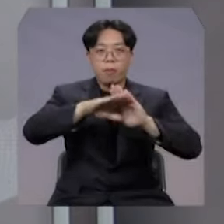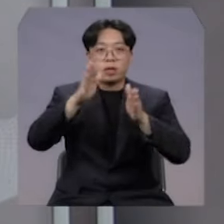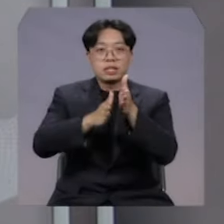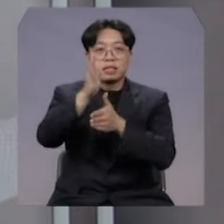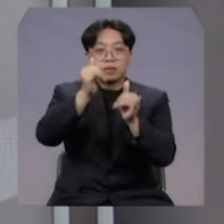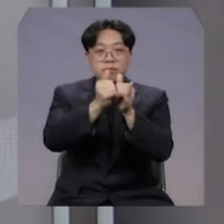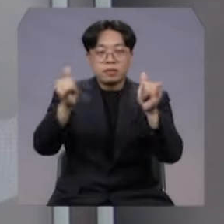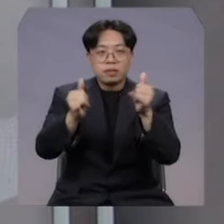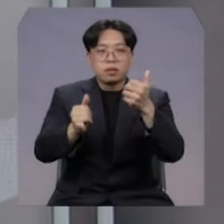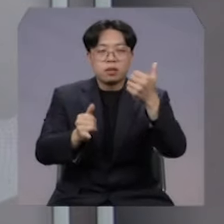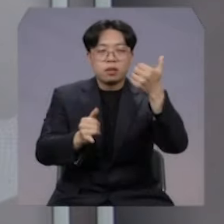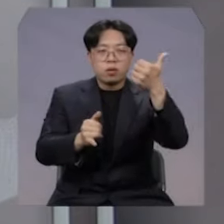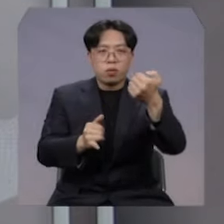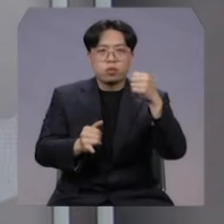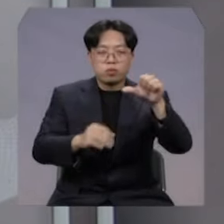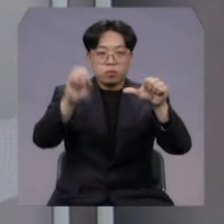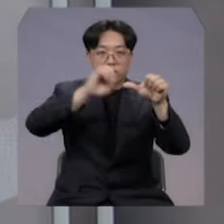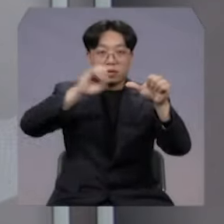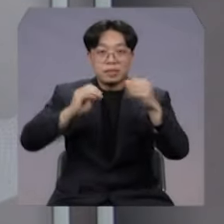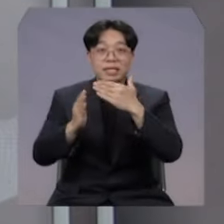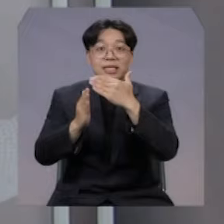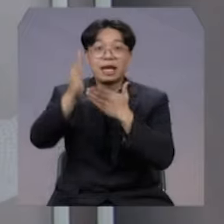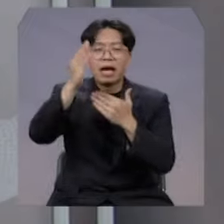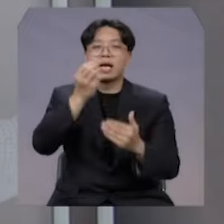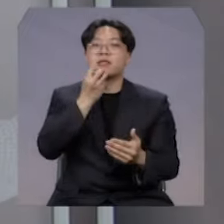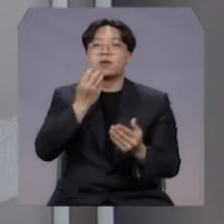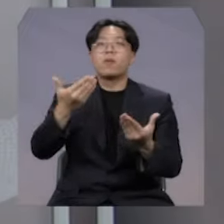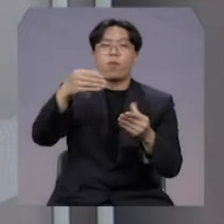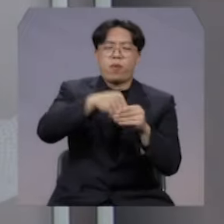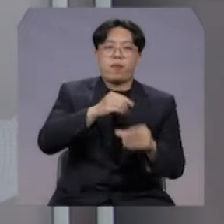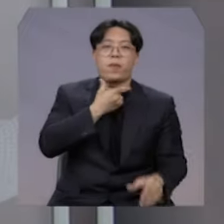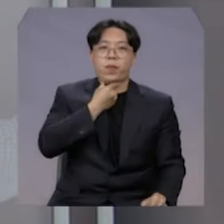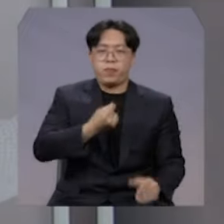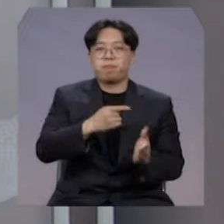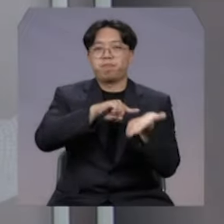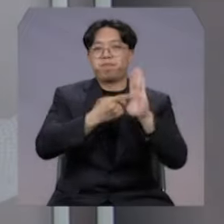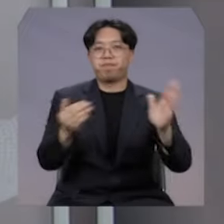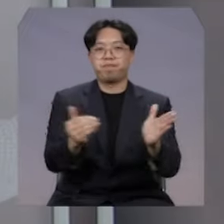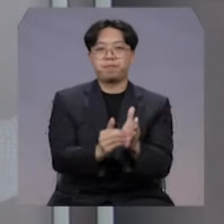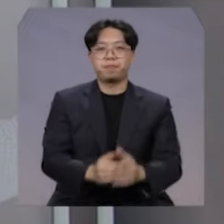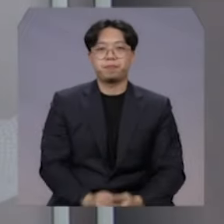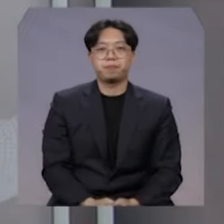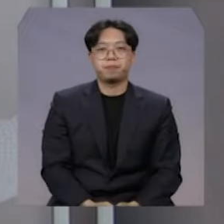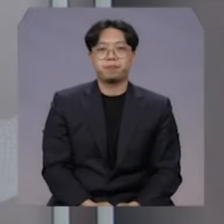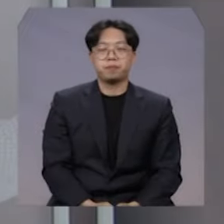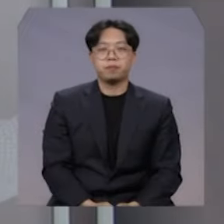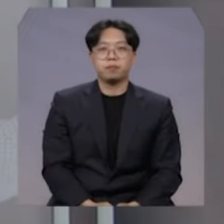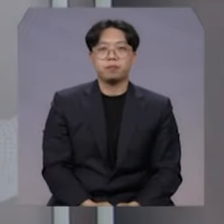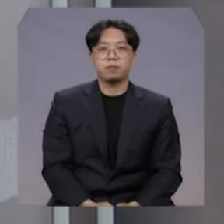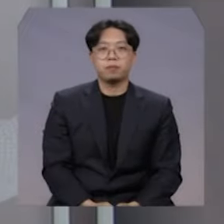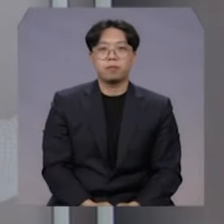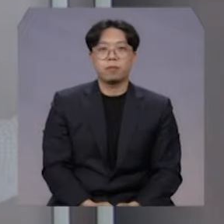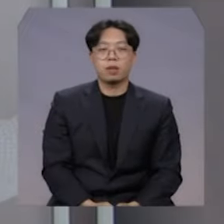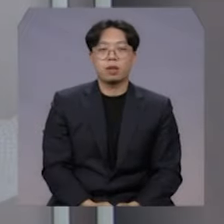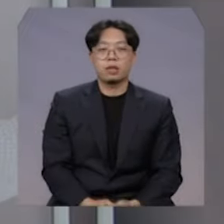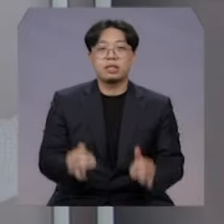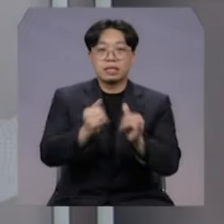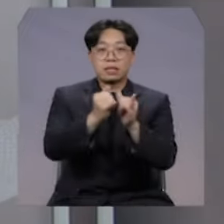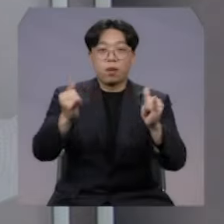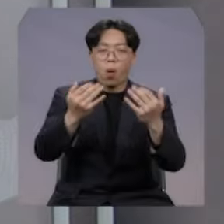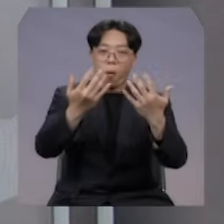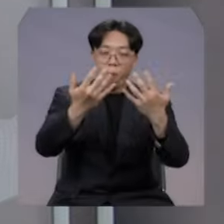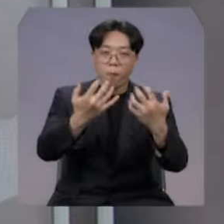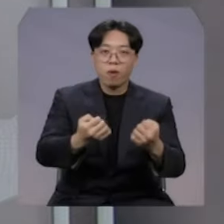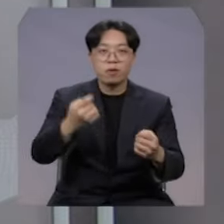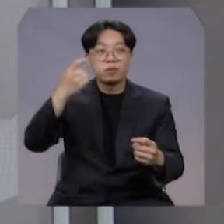55% 이상이 서울 편입을 찬성한다고 나타났습니다. 물론 정확히만 안다면 훨씬 더 많은 사람들이